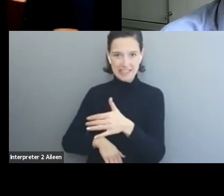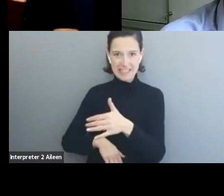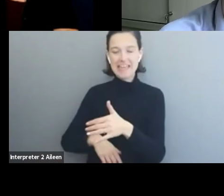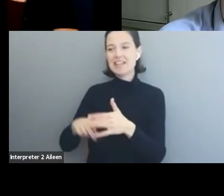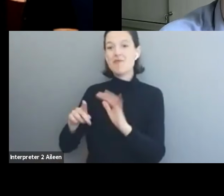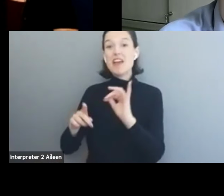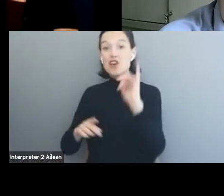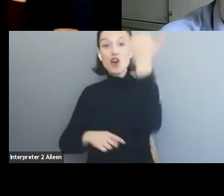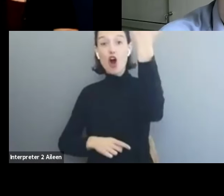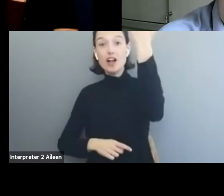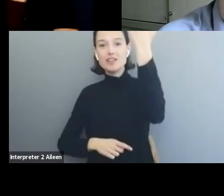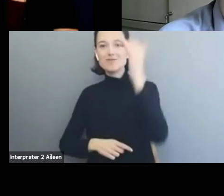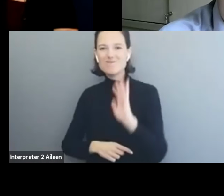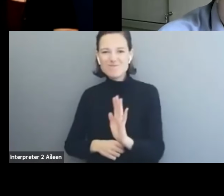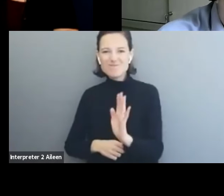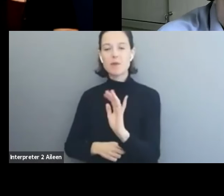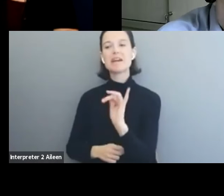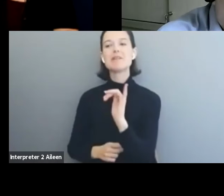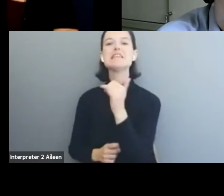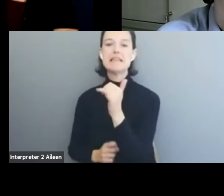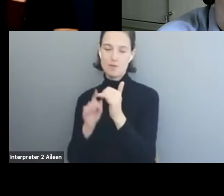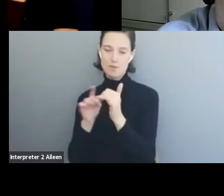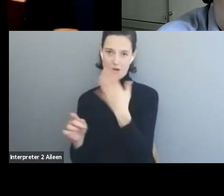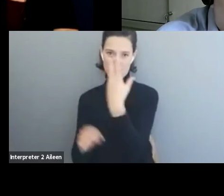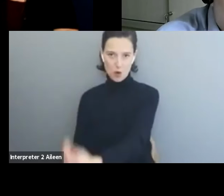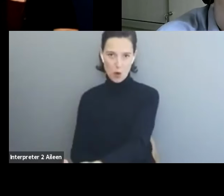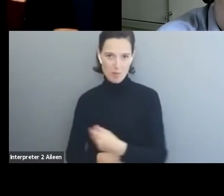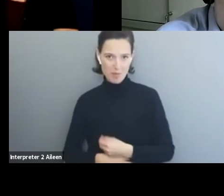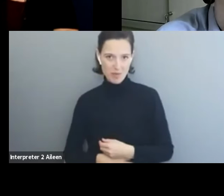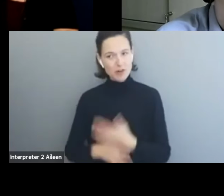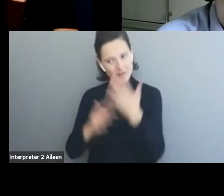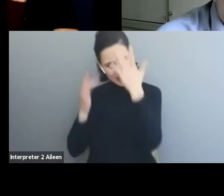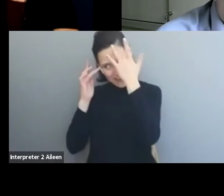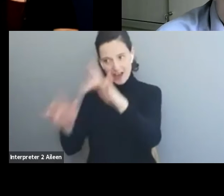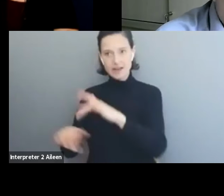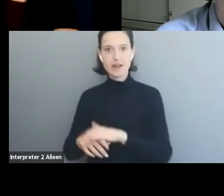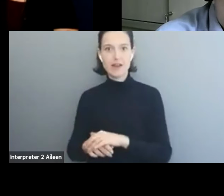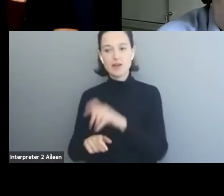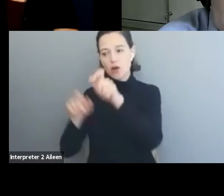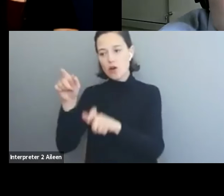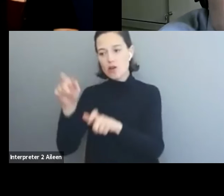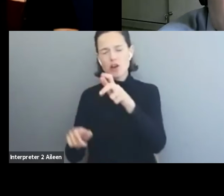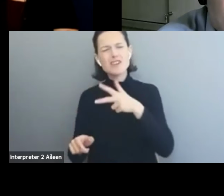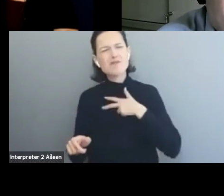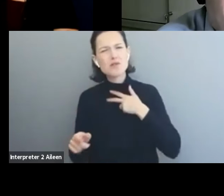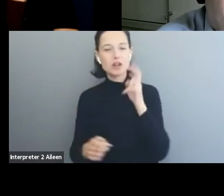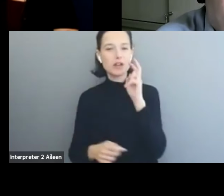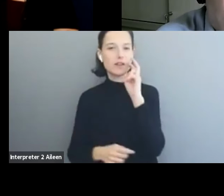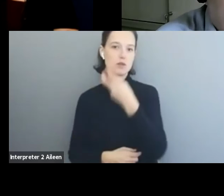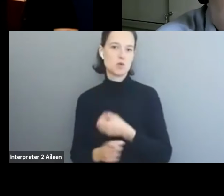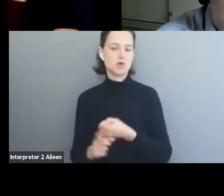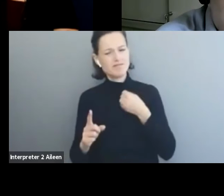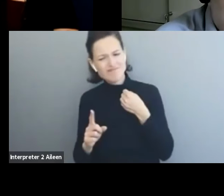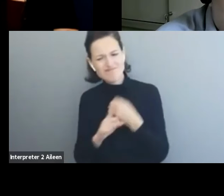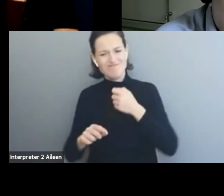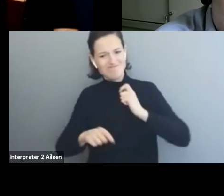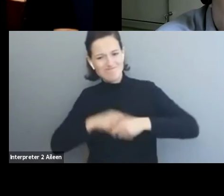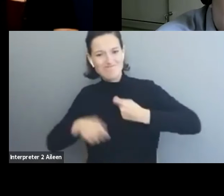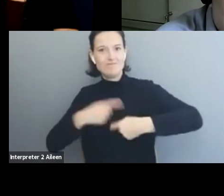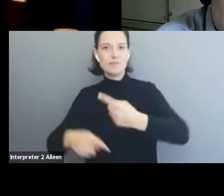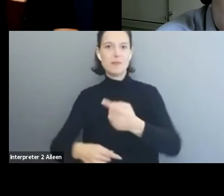es gibt auch den Bronze-Status danach, um anzuerkennen, dass die Leute das auch wirklich versuchen, mal anzugehen, dieses Thema. Und wir wissen,